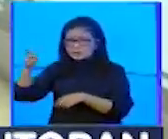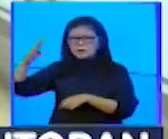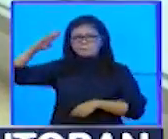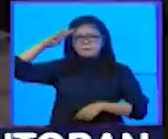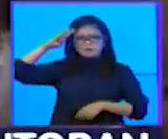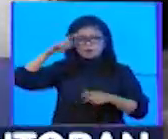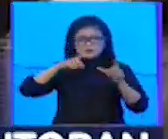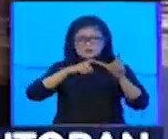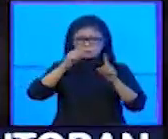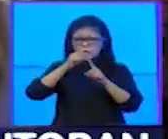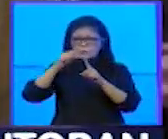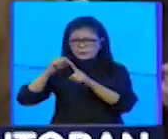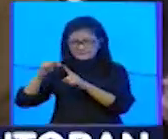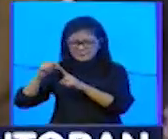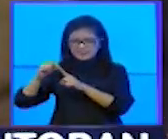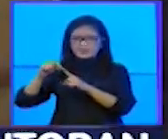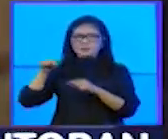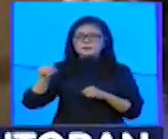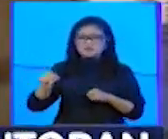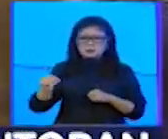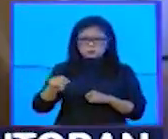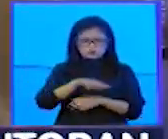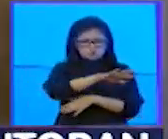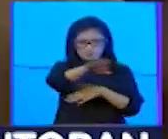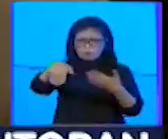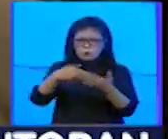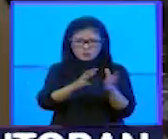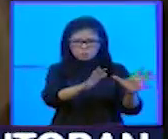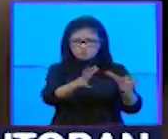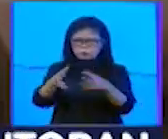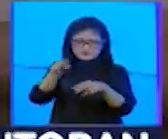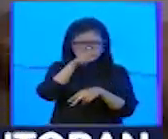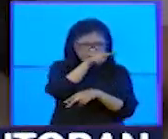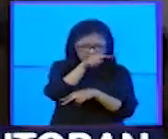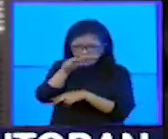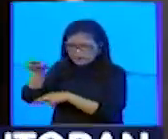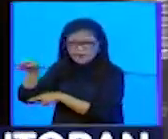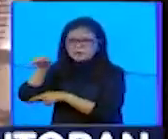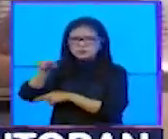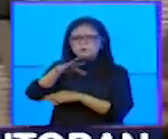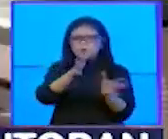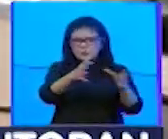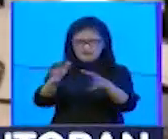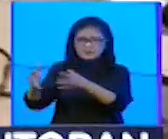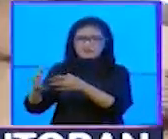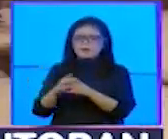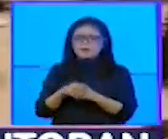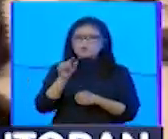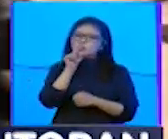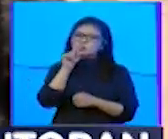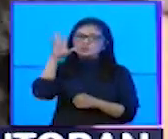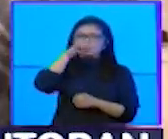Jakarta. Seluruh ruangan disidak termasuk ruang rapat. Sidak dilakukan untuk mengecek pelaksanaan protokol